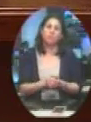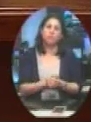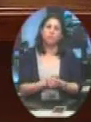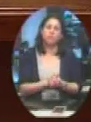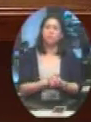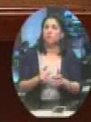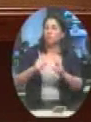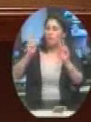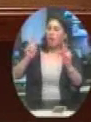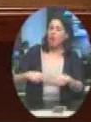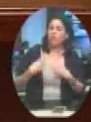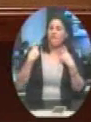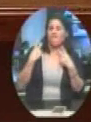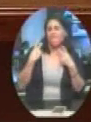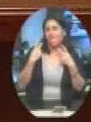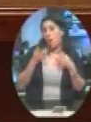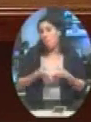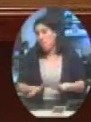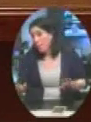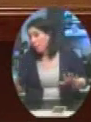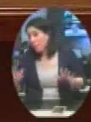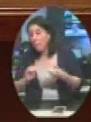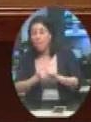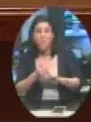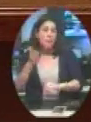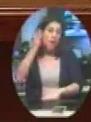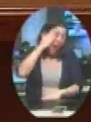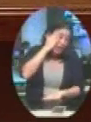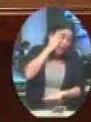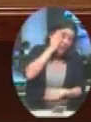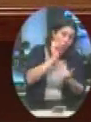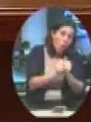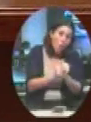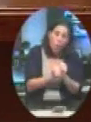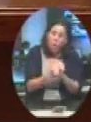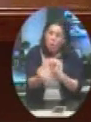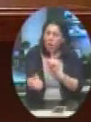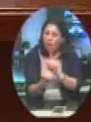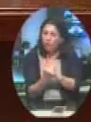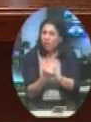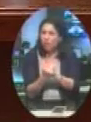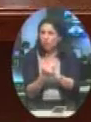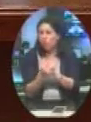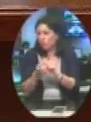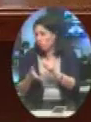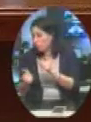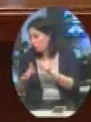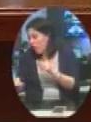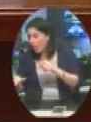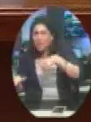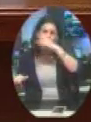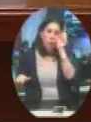להשיב בנים או להכיר ולהפגיש ולקשר בין בנים להוריהם, בין